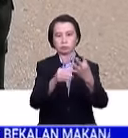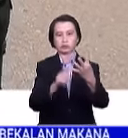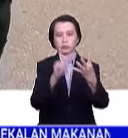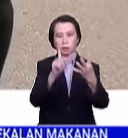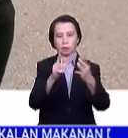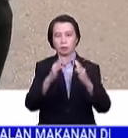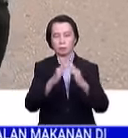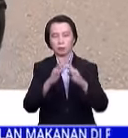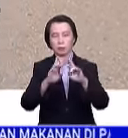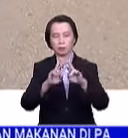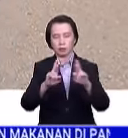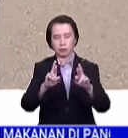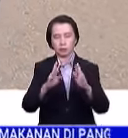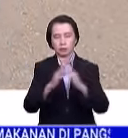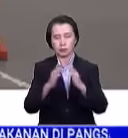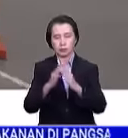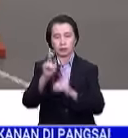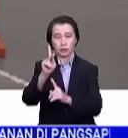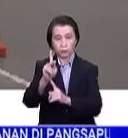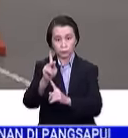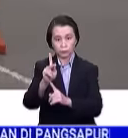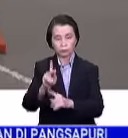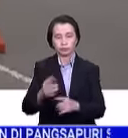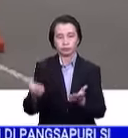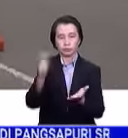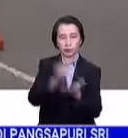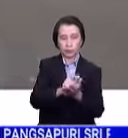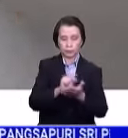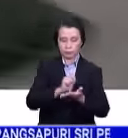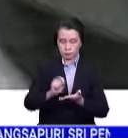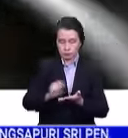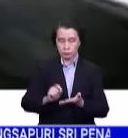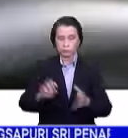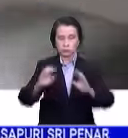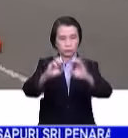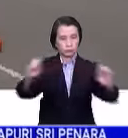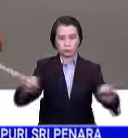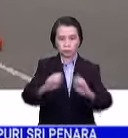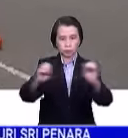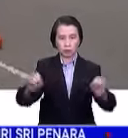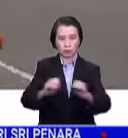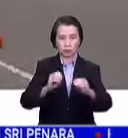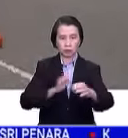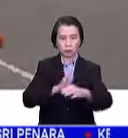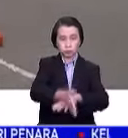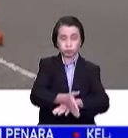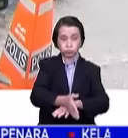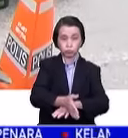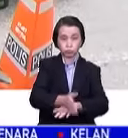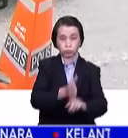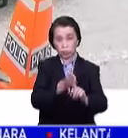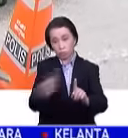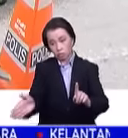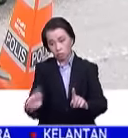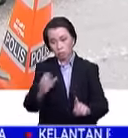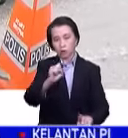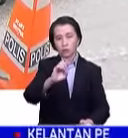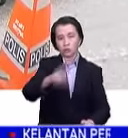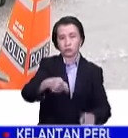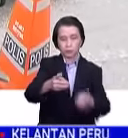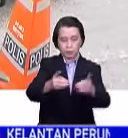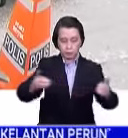di Bandar Manjalara Kepong. Sehingga laporan ini dibuat, tiada sebarang pelanggaran SOP dikesan di daerah